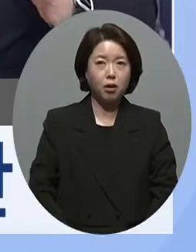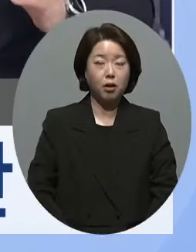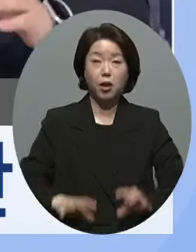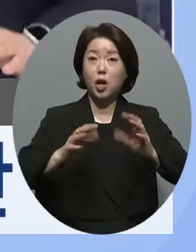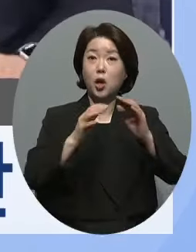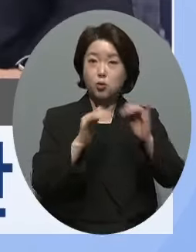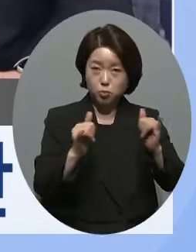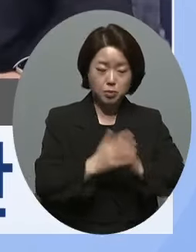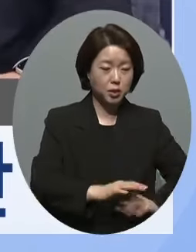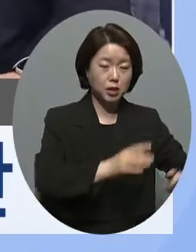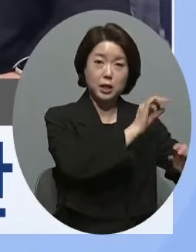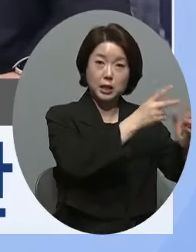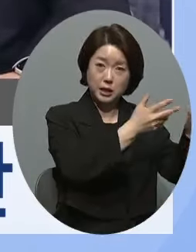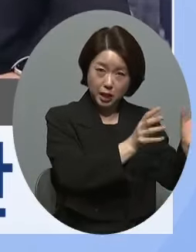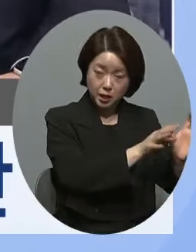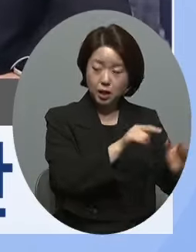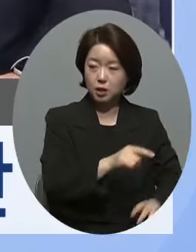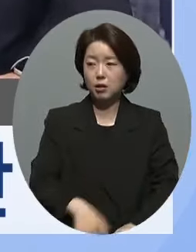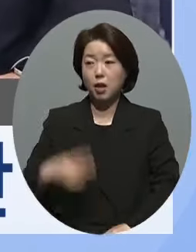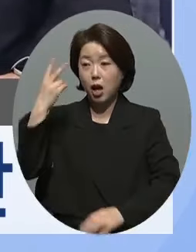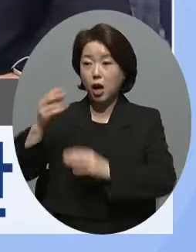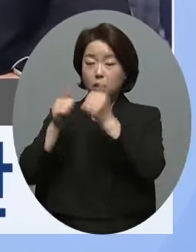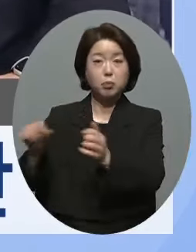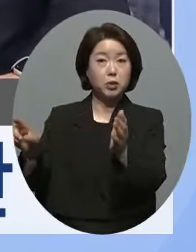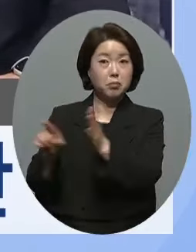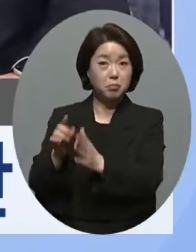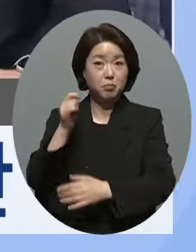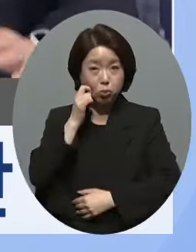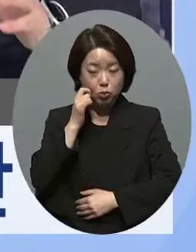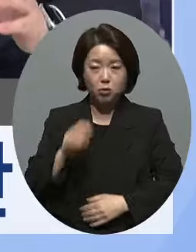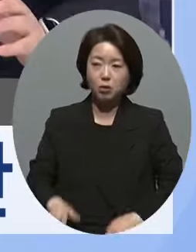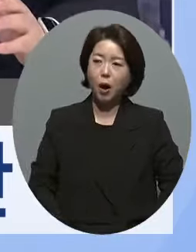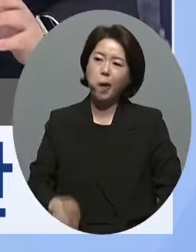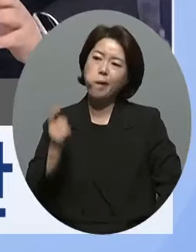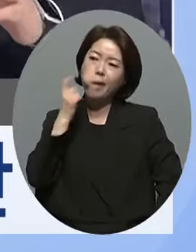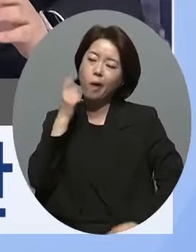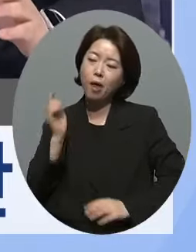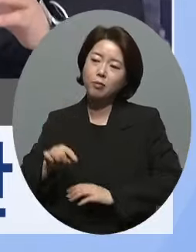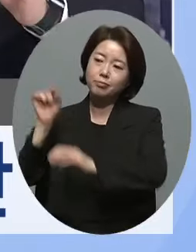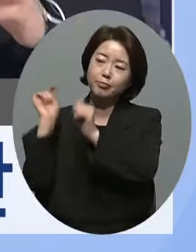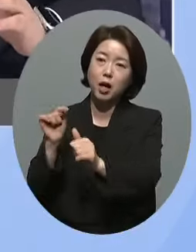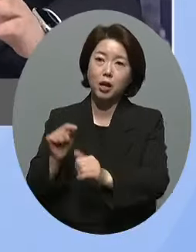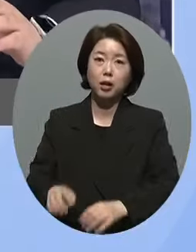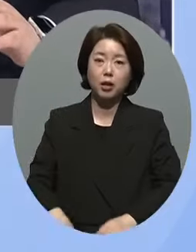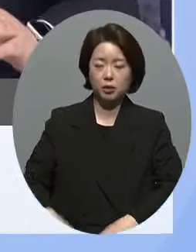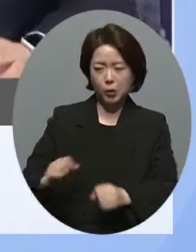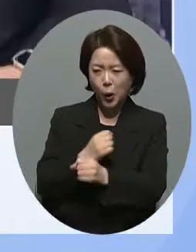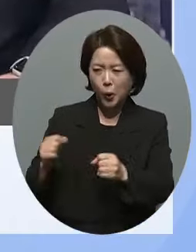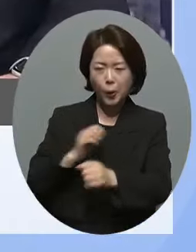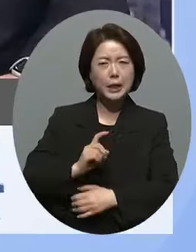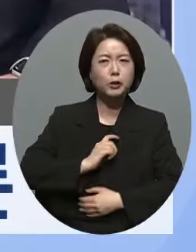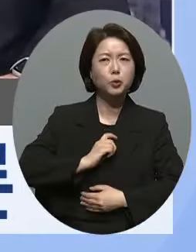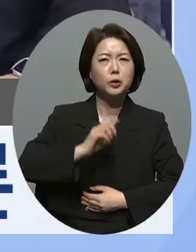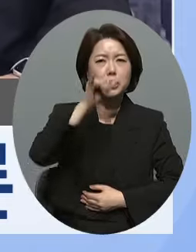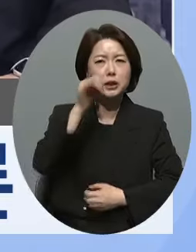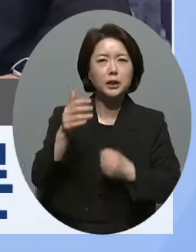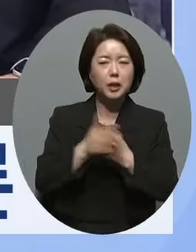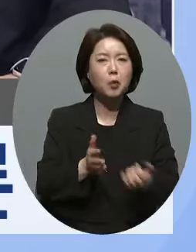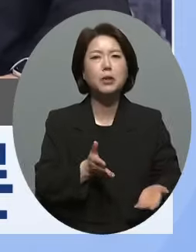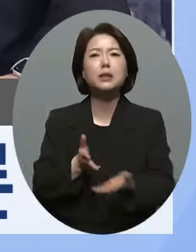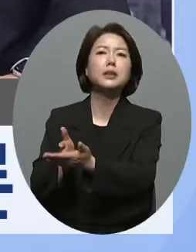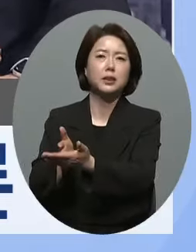야당이 검찰을 신뢰하지 못하는 경우가 예 위중 교사와 같은 어떤 공작과 의혹이 있기 때문에 이런 주장을 할